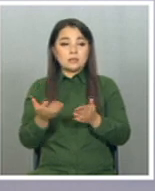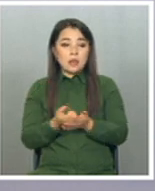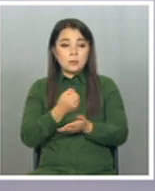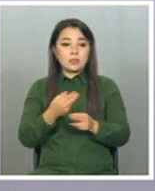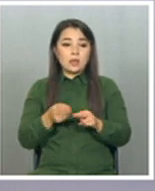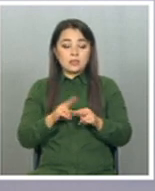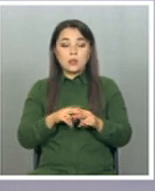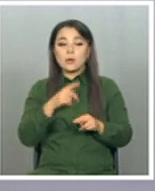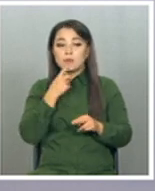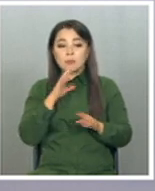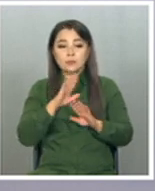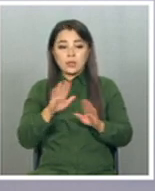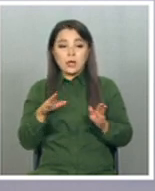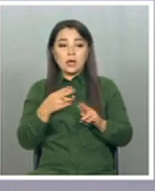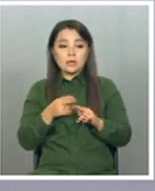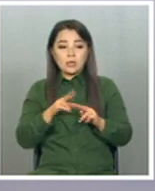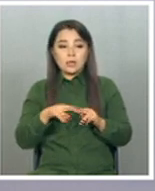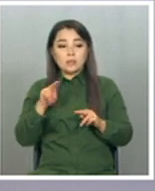олай болса ДО бізде